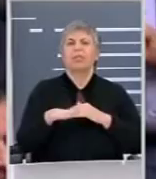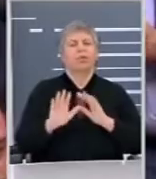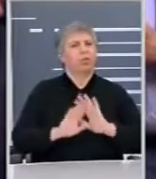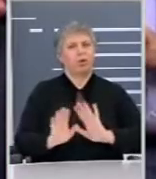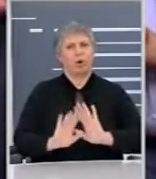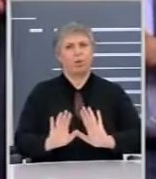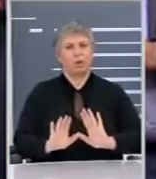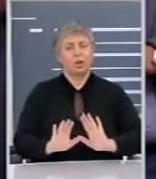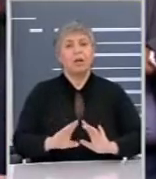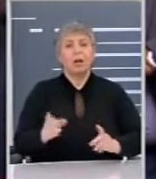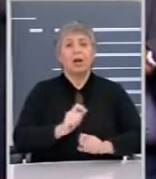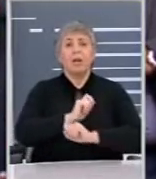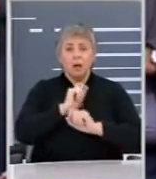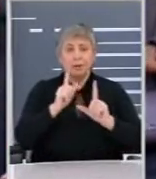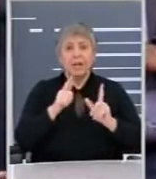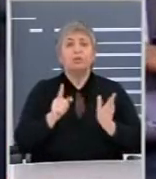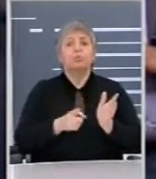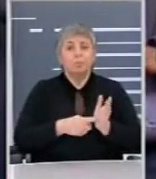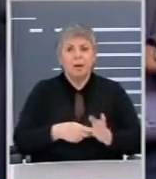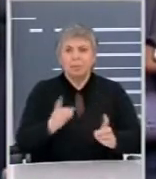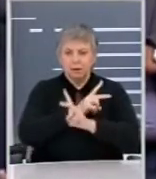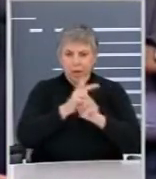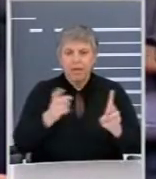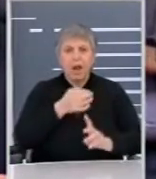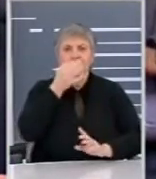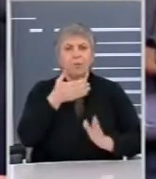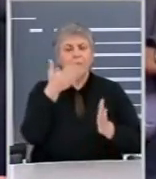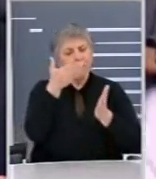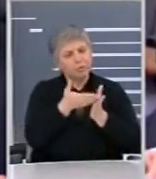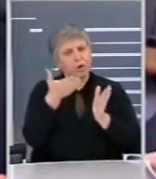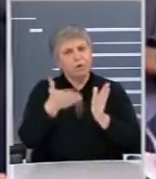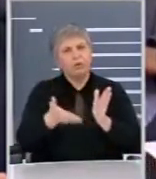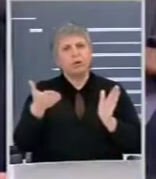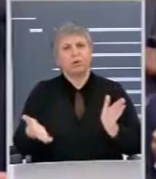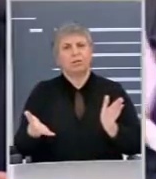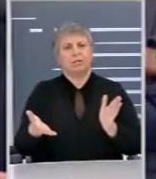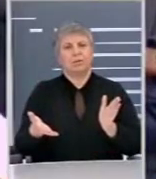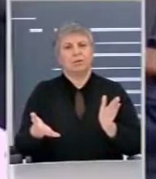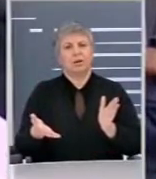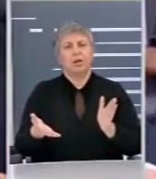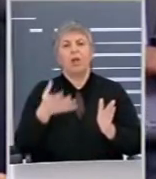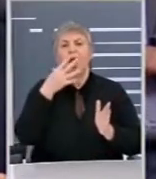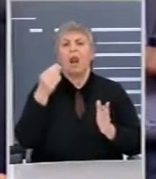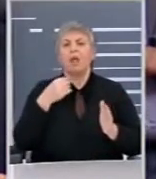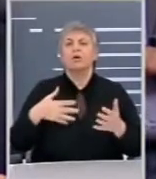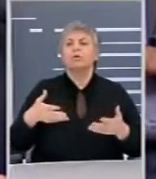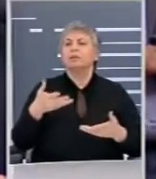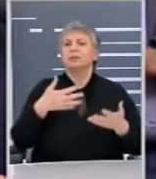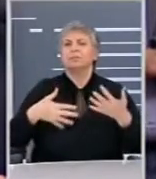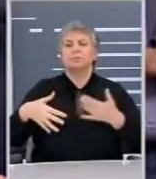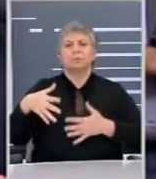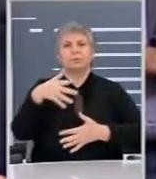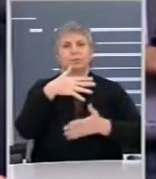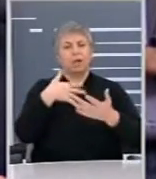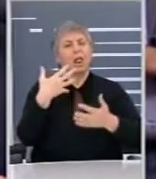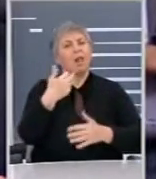αίθουσα επιτέλους τα σίκα σίκα και τη σκάφη σκάφη. Διότι τριγύρω μας θα δείτε